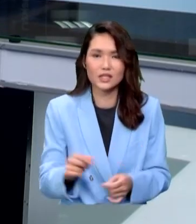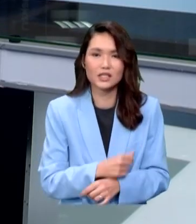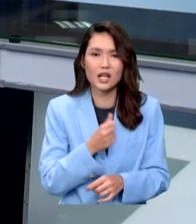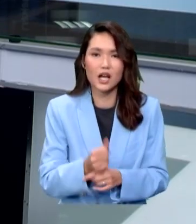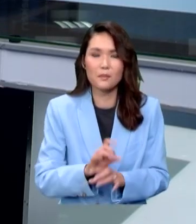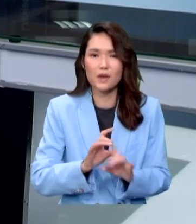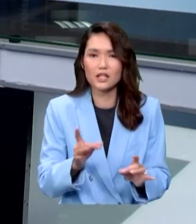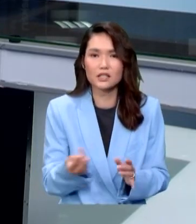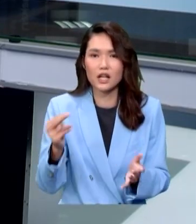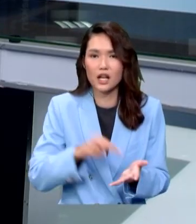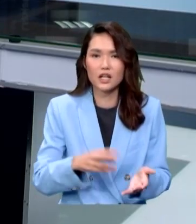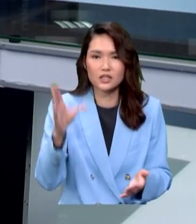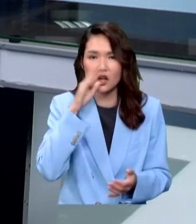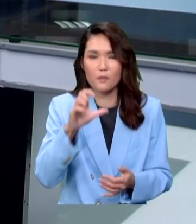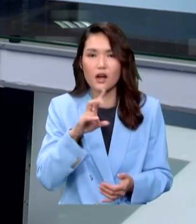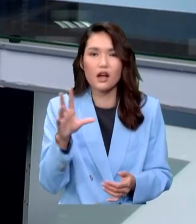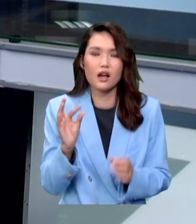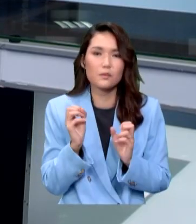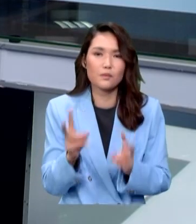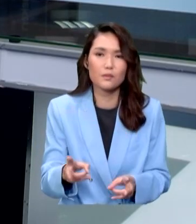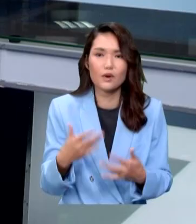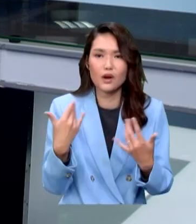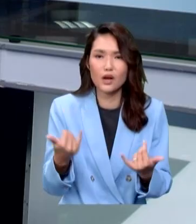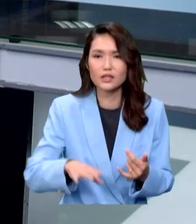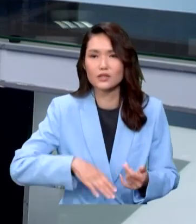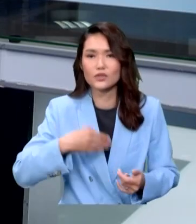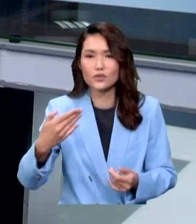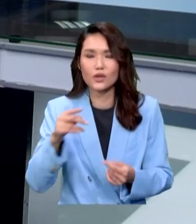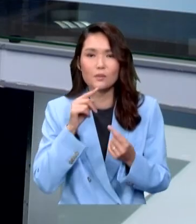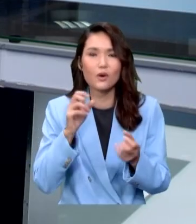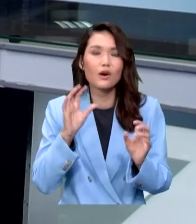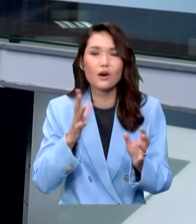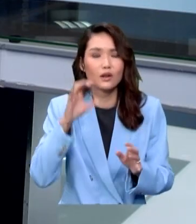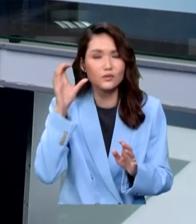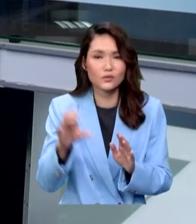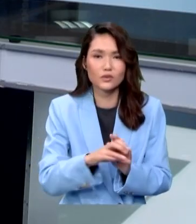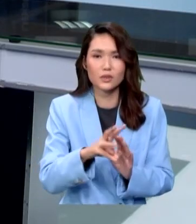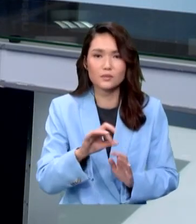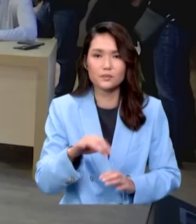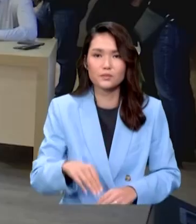– станция может привести к экологической беде. Стороны «за» и «против» выслушал Мурат Жакеев.